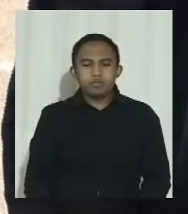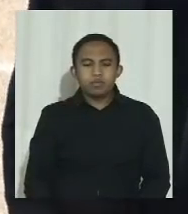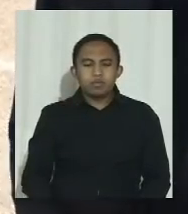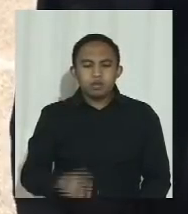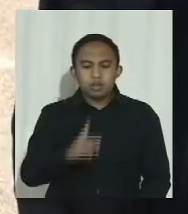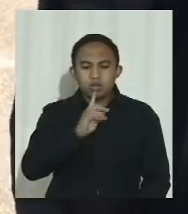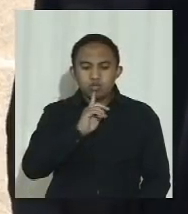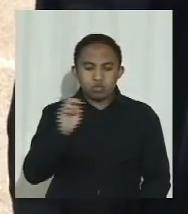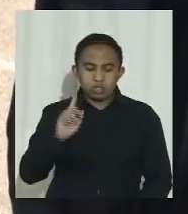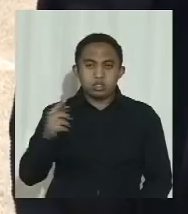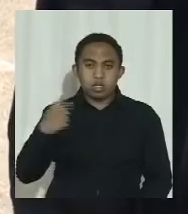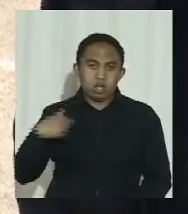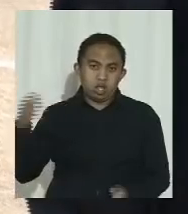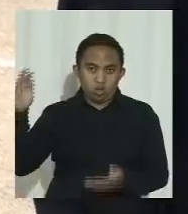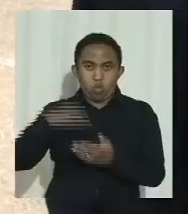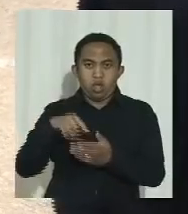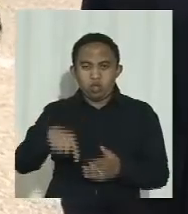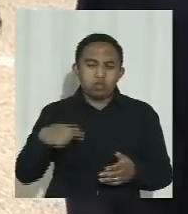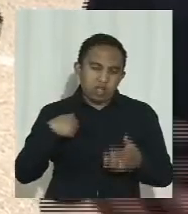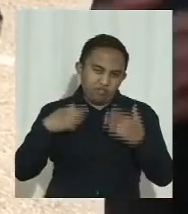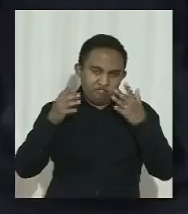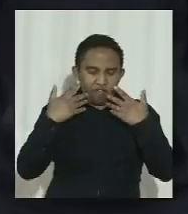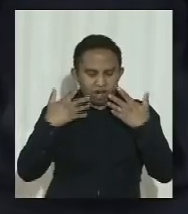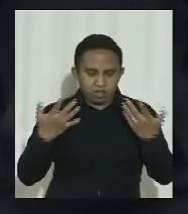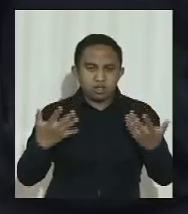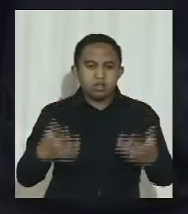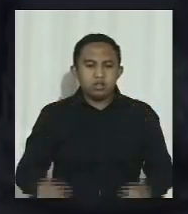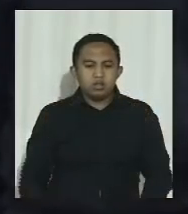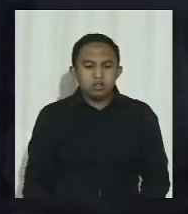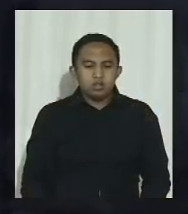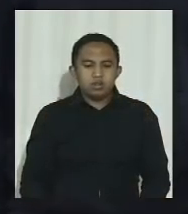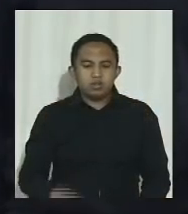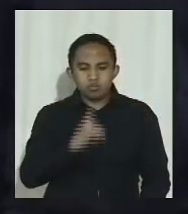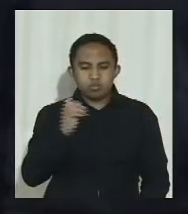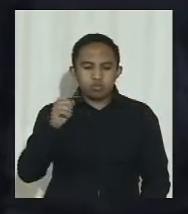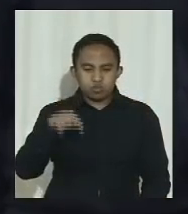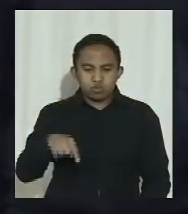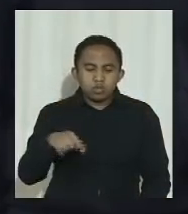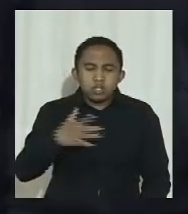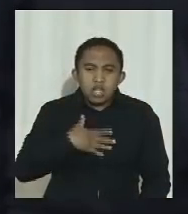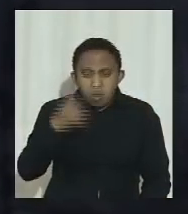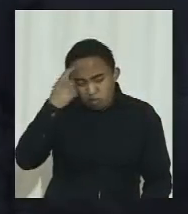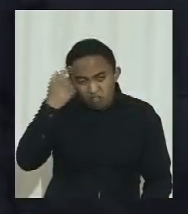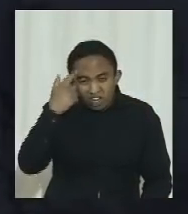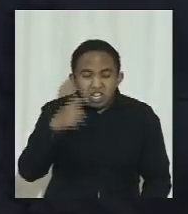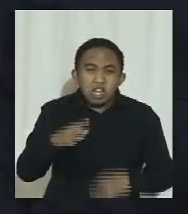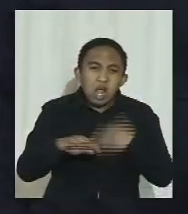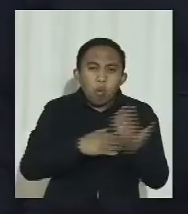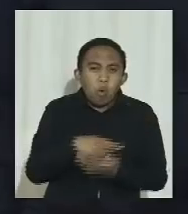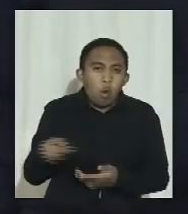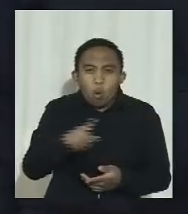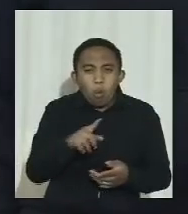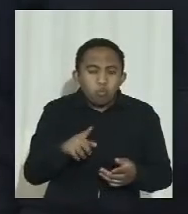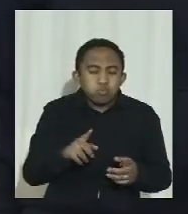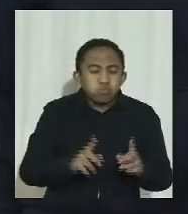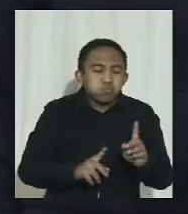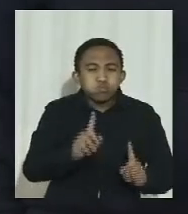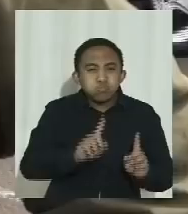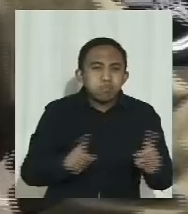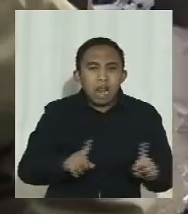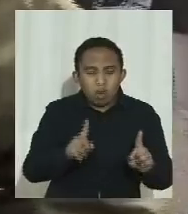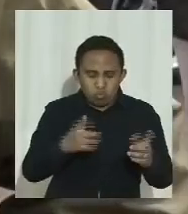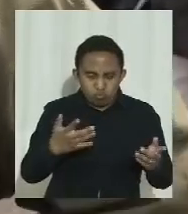tenako amin'izao fahatongavana keto izao. Ary irona misimisy kokoa amin'ny fahafantarana ny ekipa iray manontolo no tena ibahana